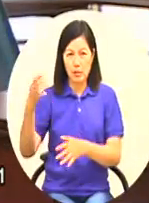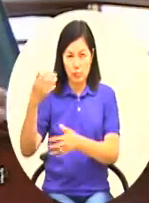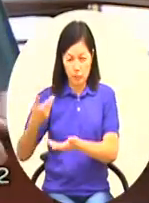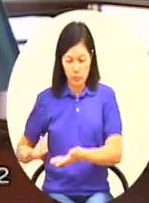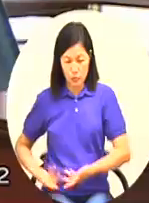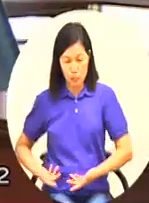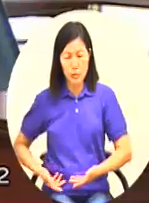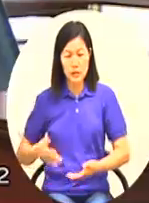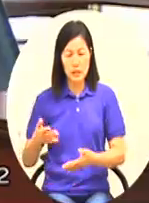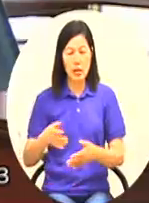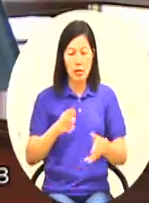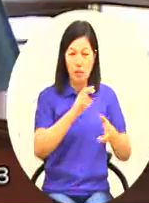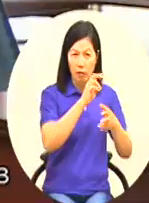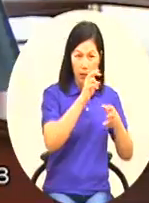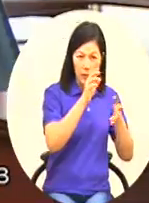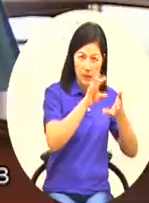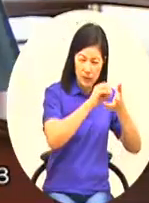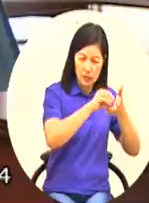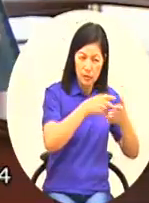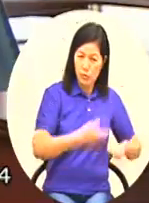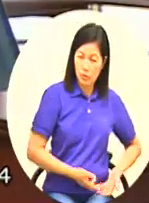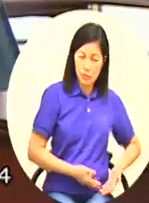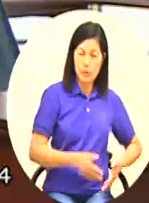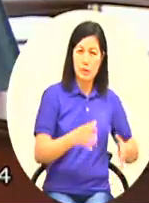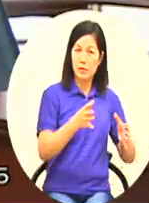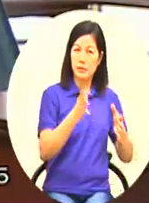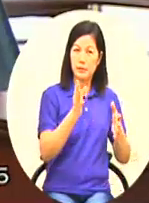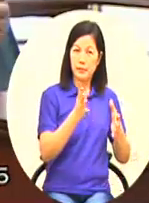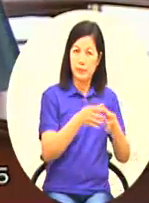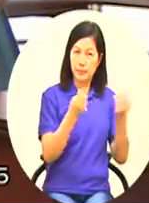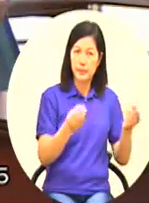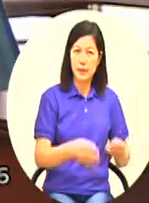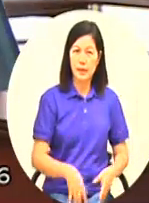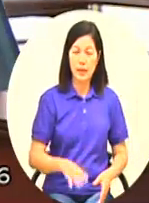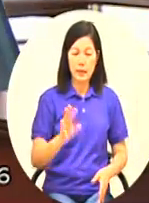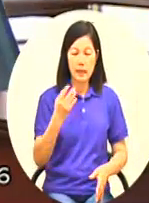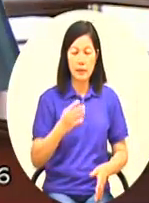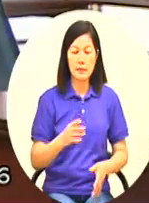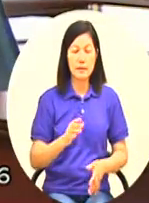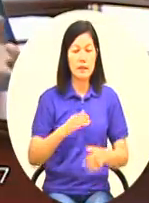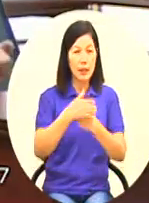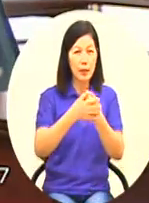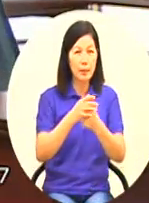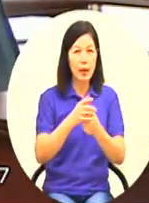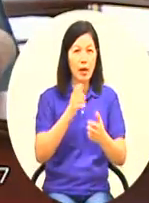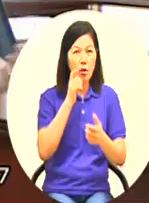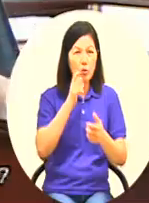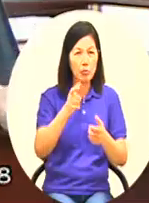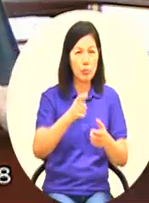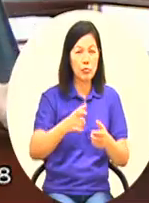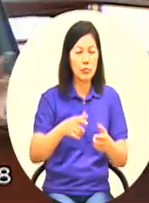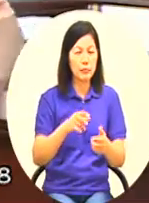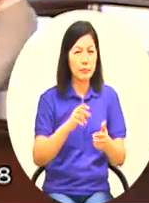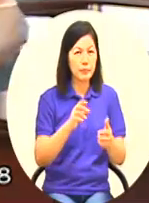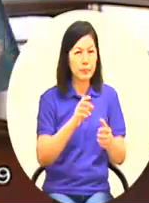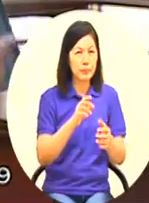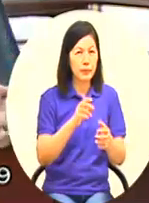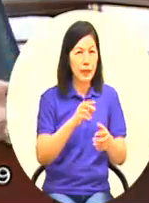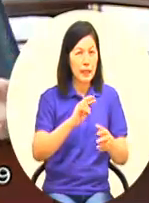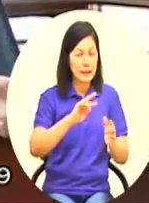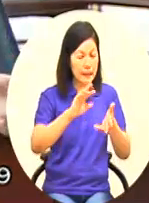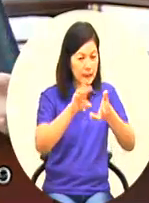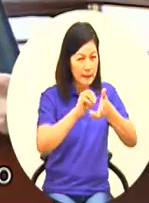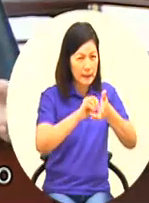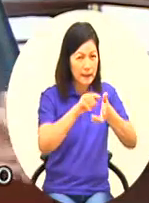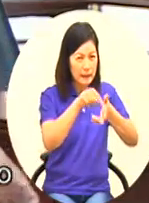的监视器不用休息。但是监视一个缺点咧，是保固期限，或保底三年保过了，咱个凭能力警员来保护啊，淘汰率很